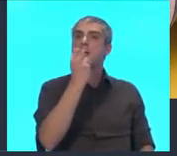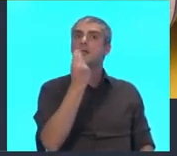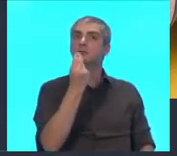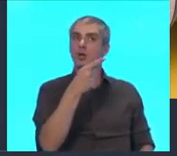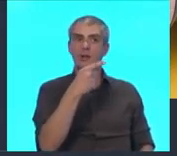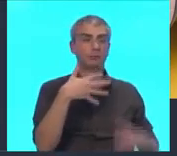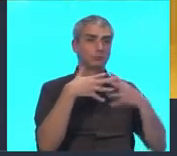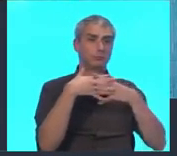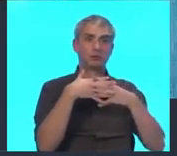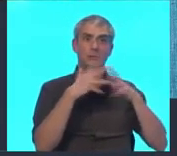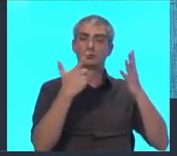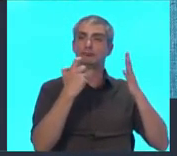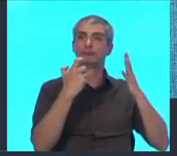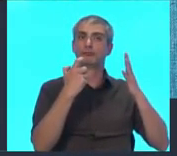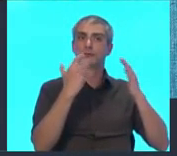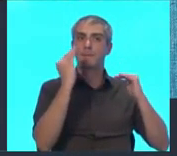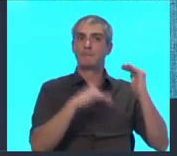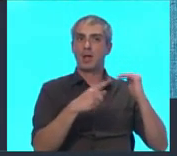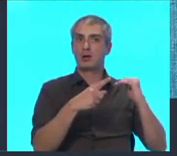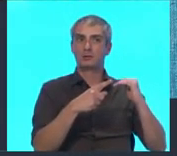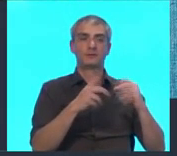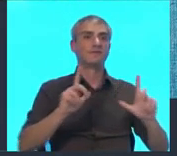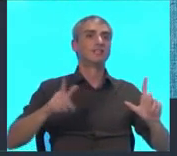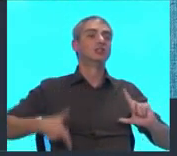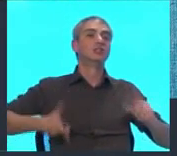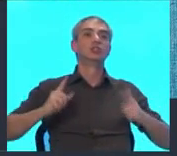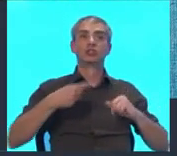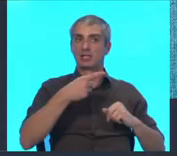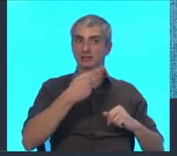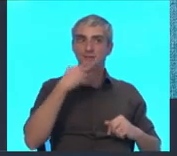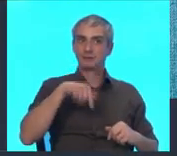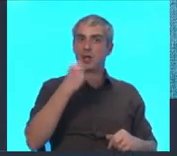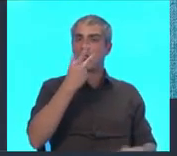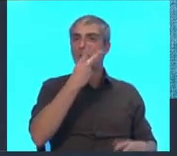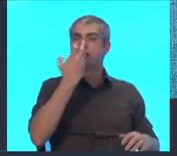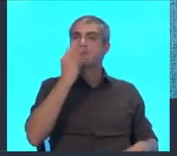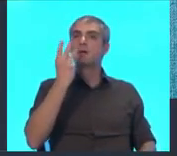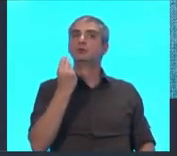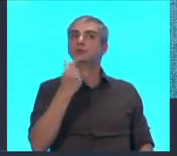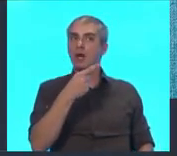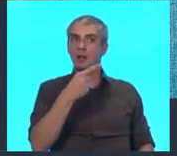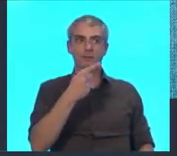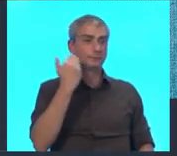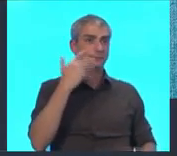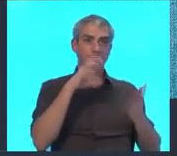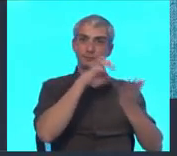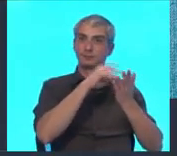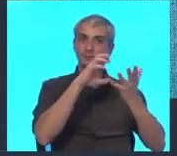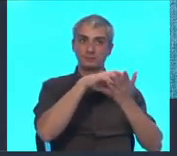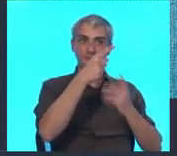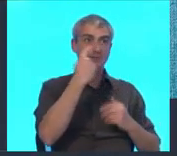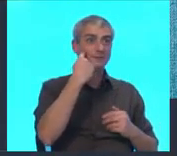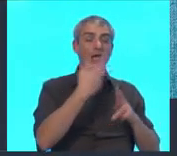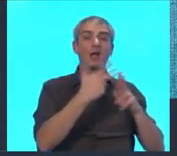בארצות הברית 70 שקלים פחות. וג'ינס של אמריקן איגל עולים בארץ 250 שקלים, אבל באתר החברה שימו לב רק